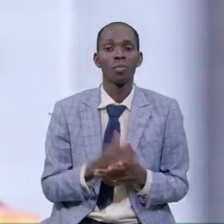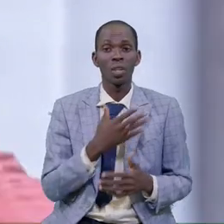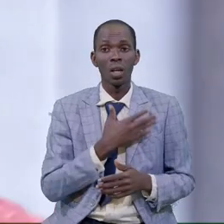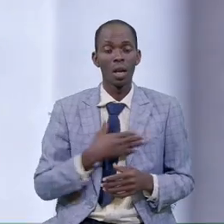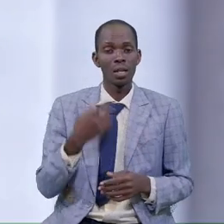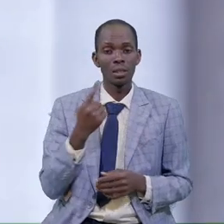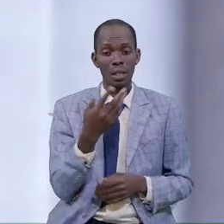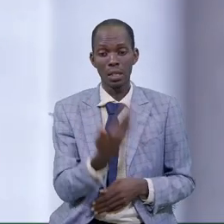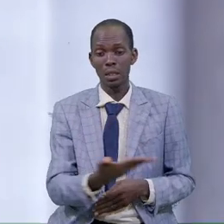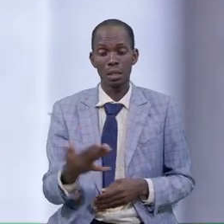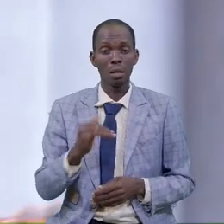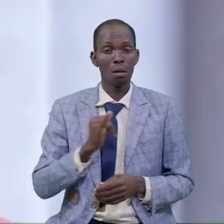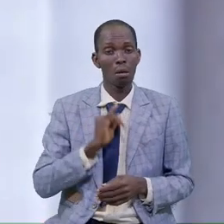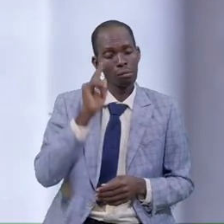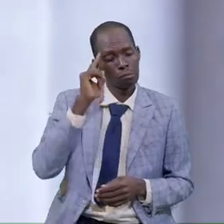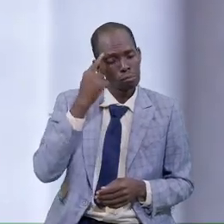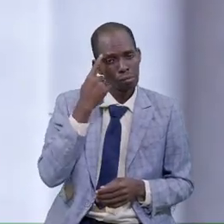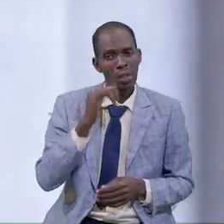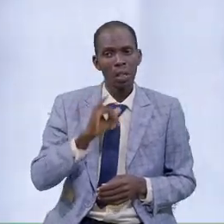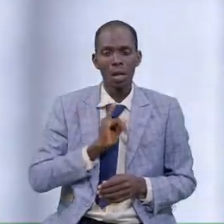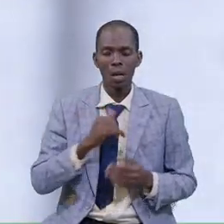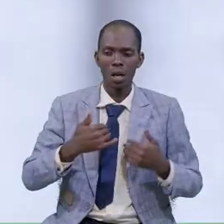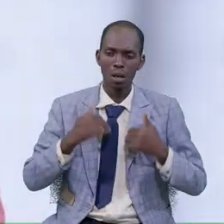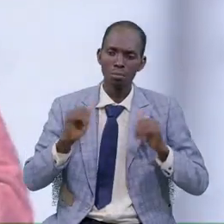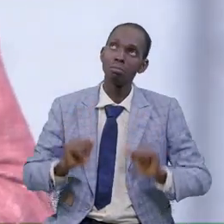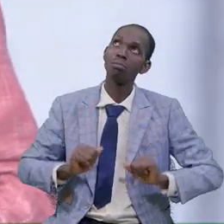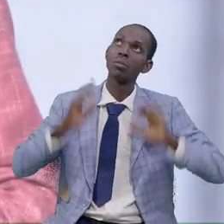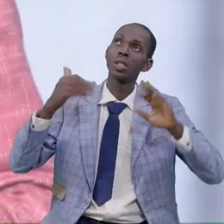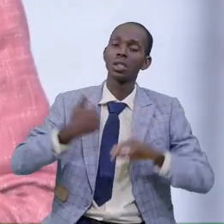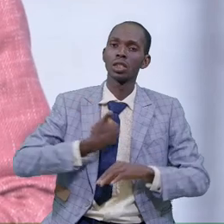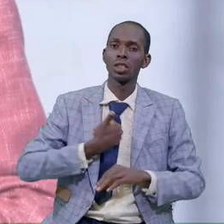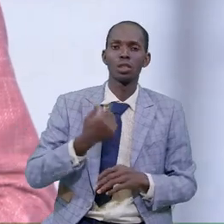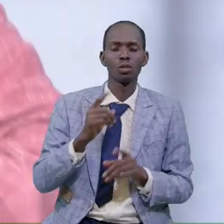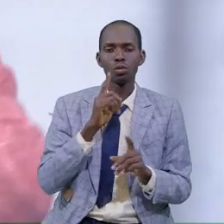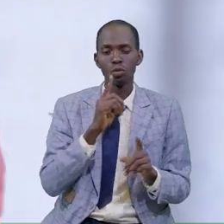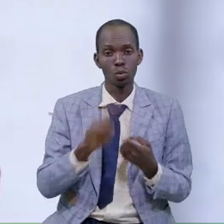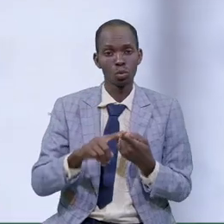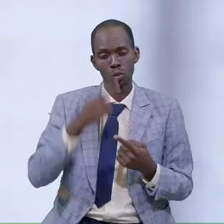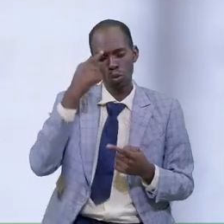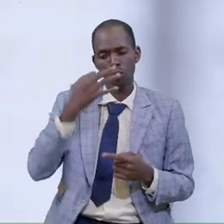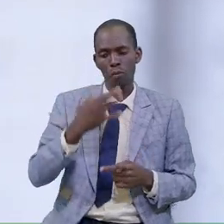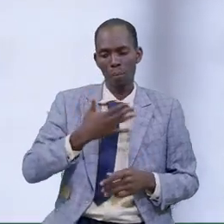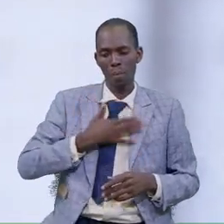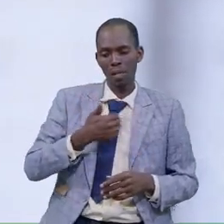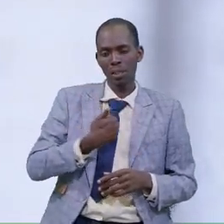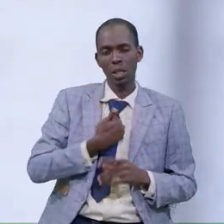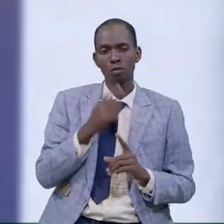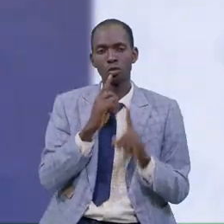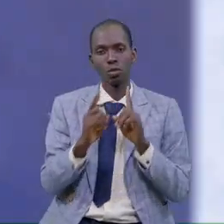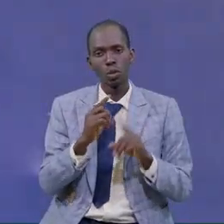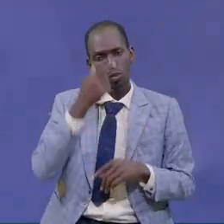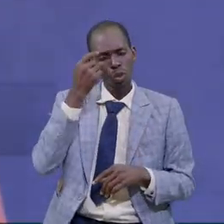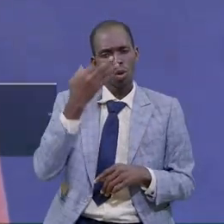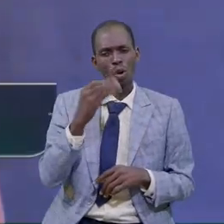Et les choses auxquelles je me livre à cause du soliloque, des choses que